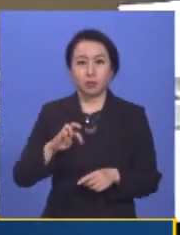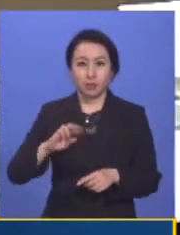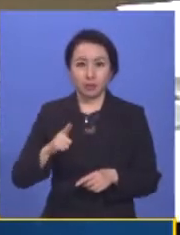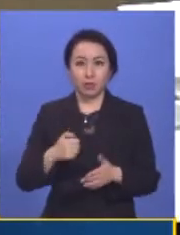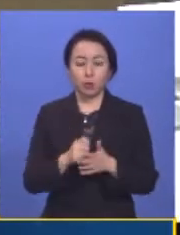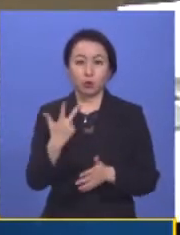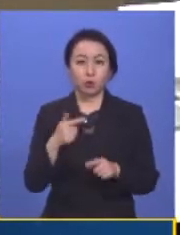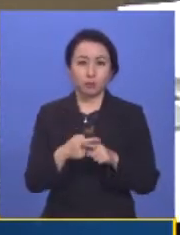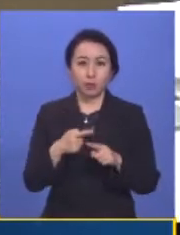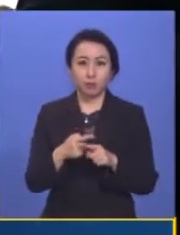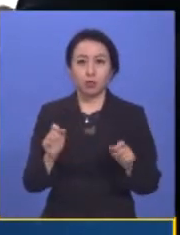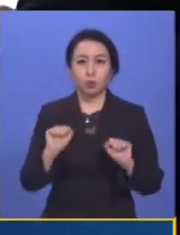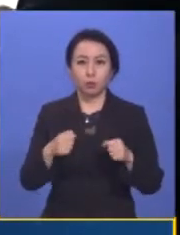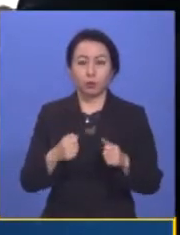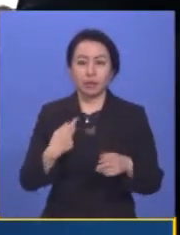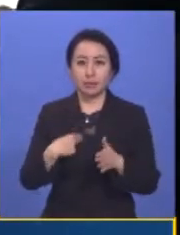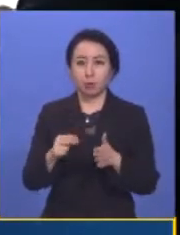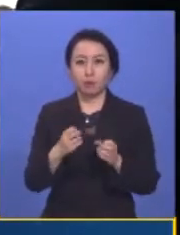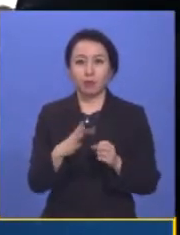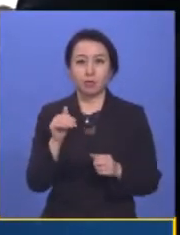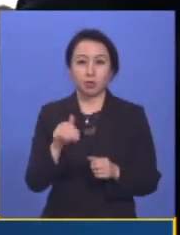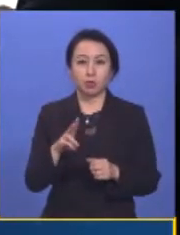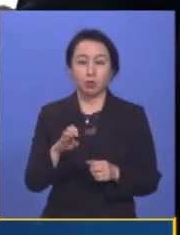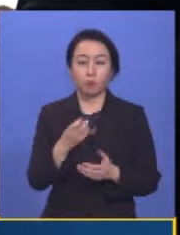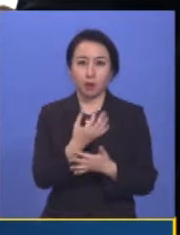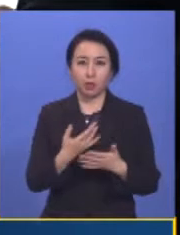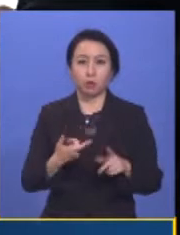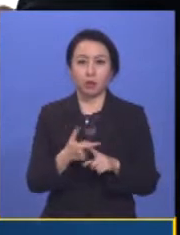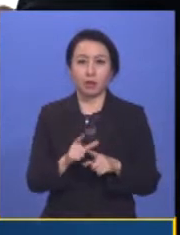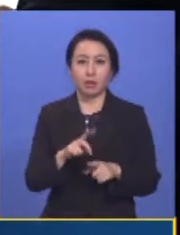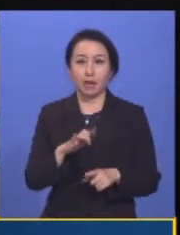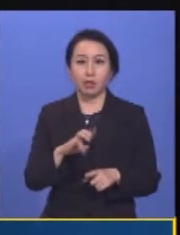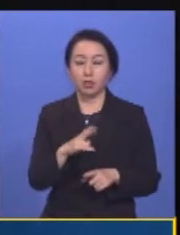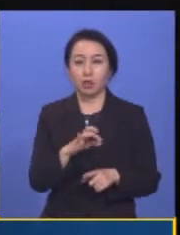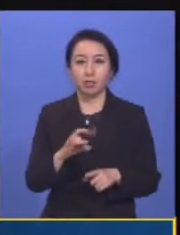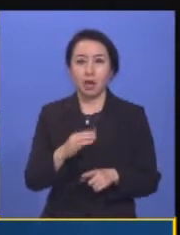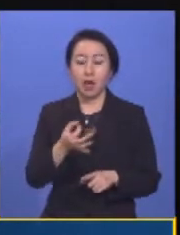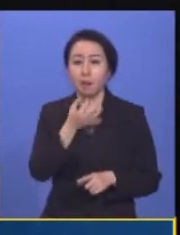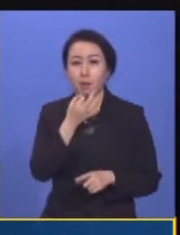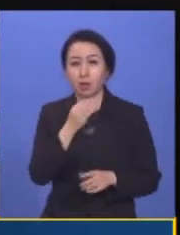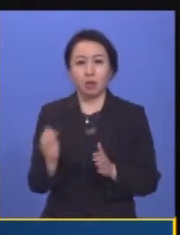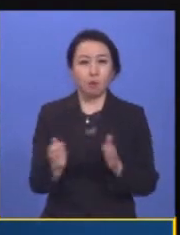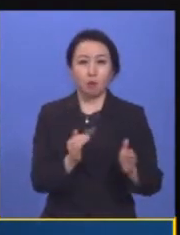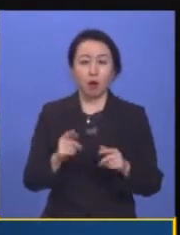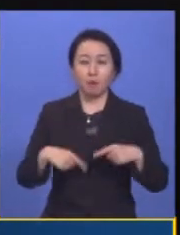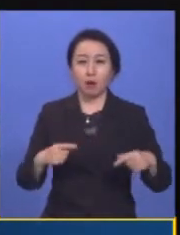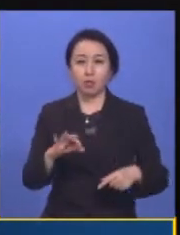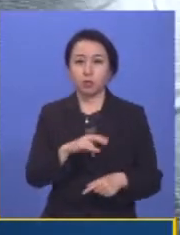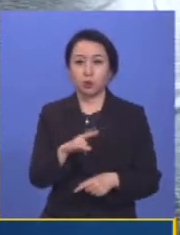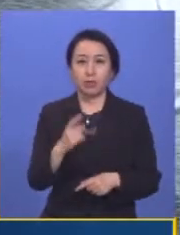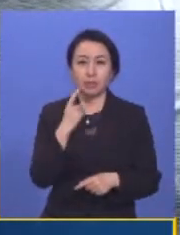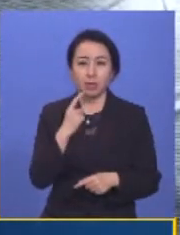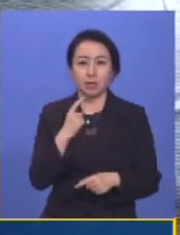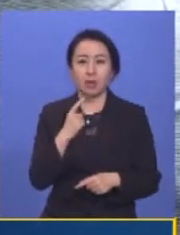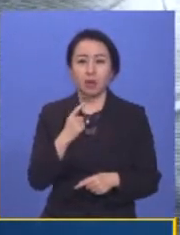тенге до 3,5, что позволило закупить 15 тысяч тонн продукции. Это гречка, рис, подсолнечное масло, мука, макароны, соль и сахар. По